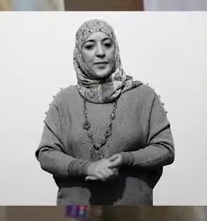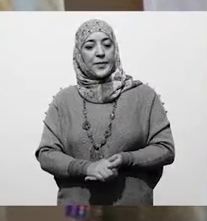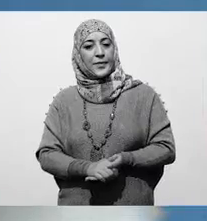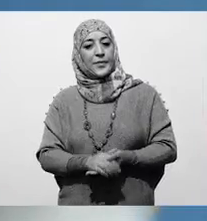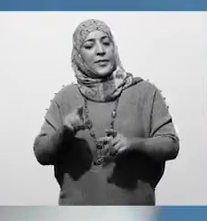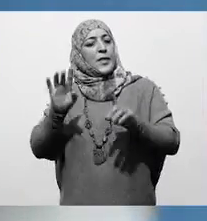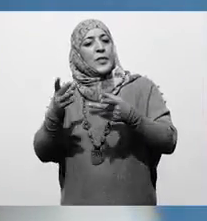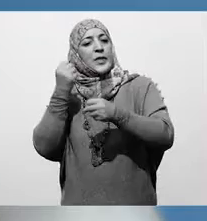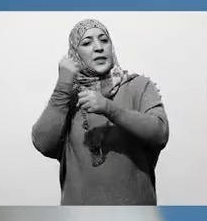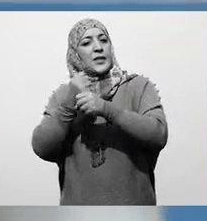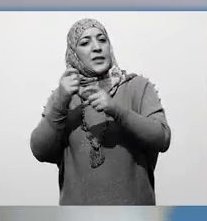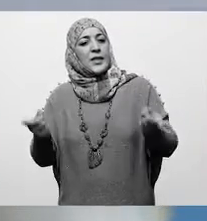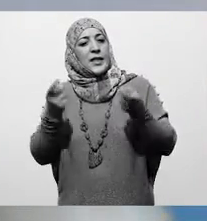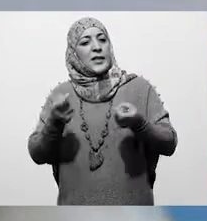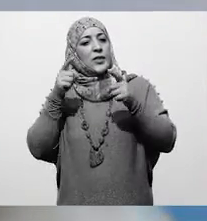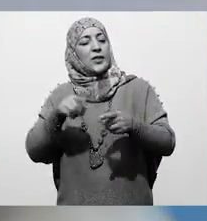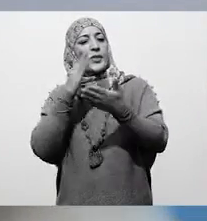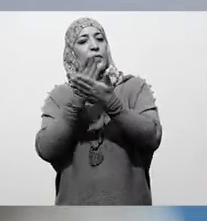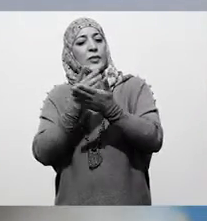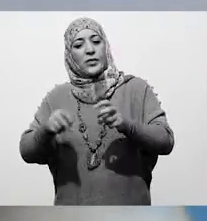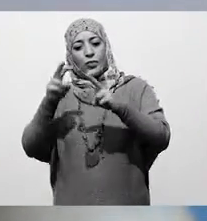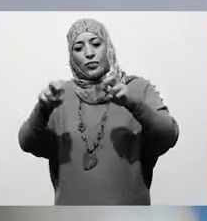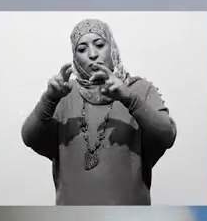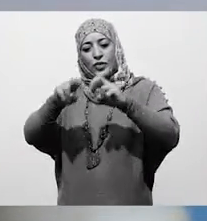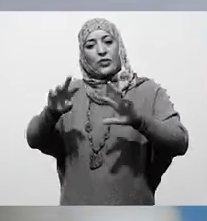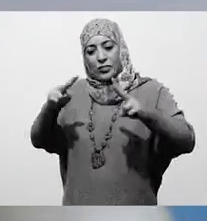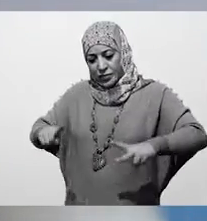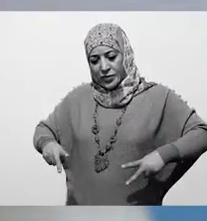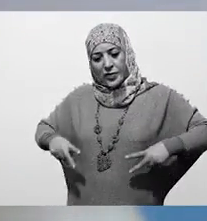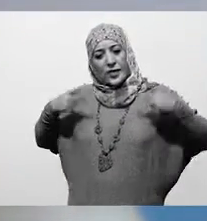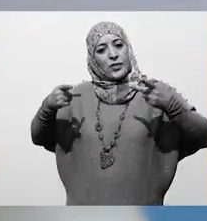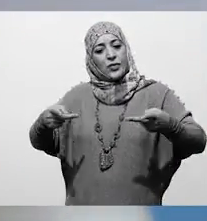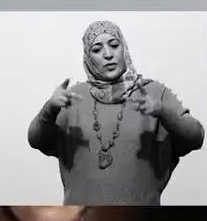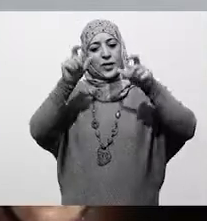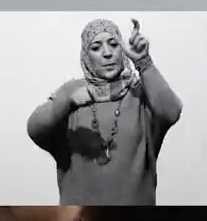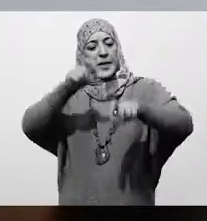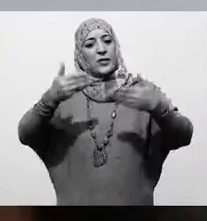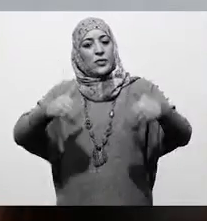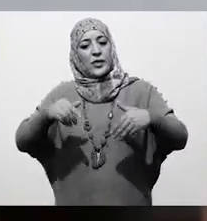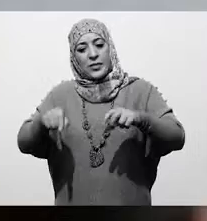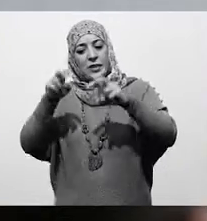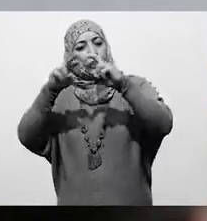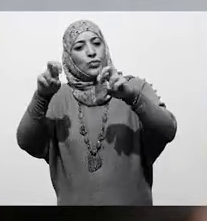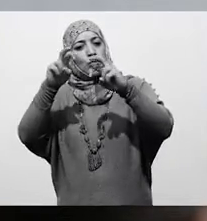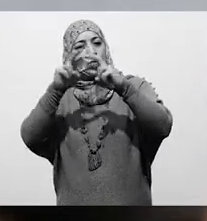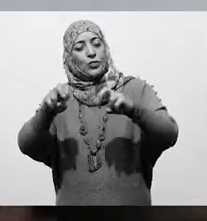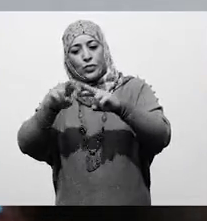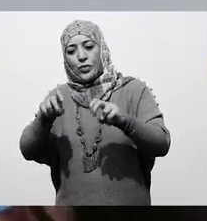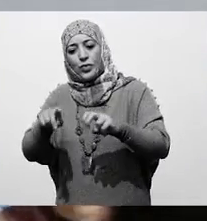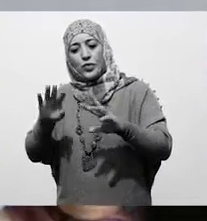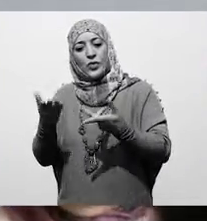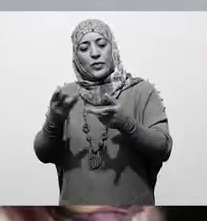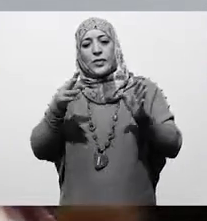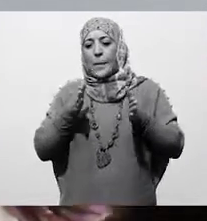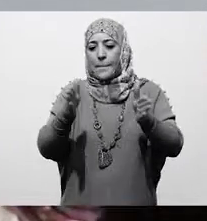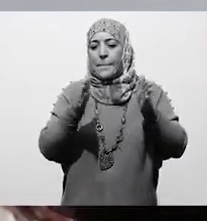Parmi les activités phares de ce projet, c'est une recherche sur la qualité de vie des personnes handicapées de la région. Cette recherche a été faite selon